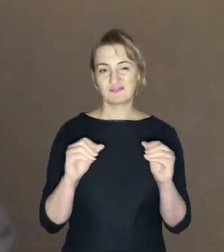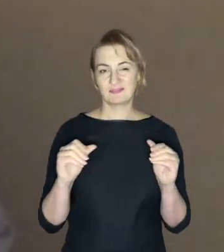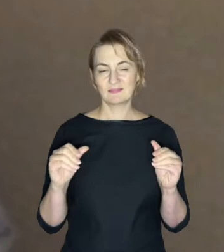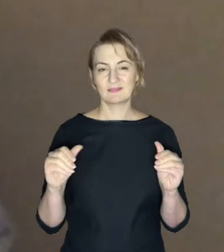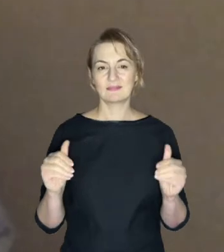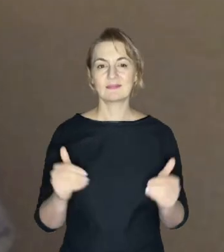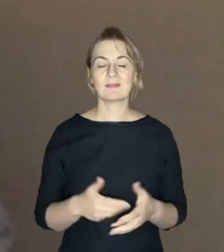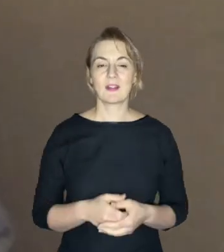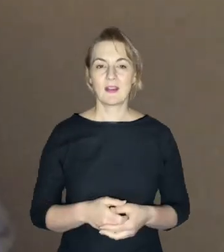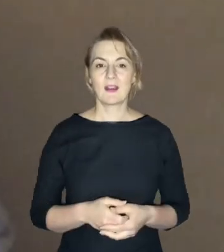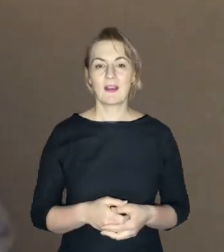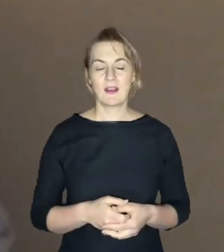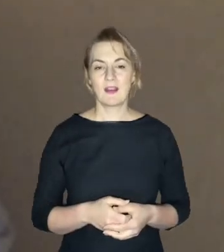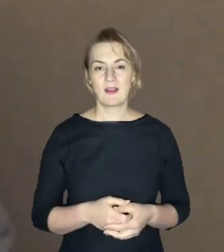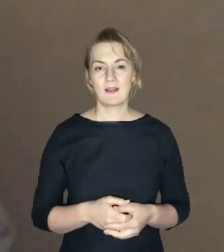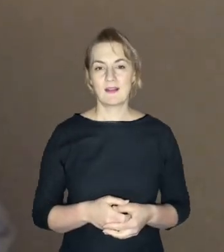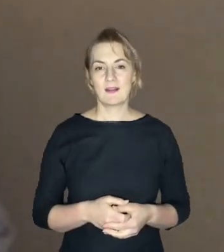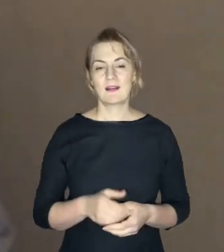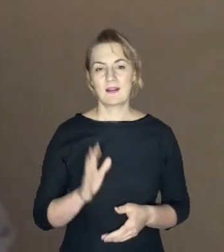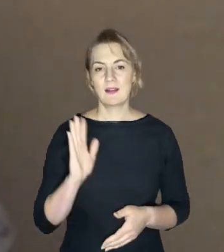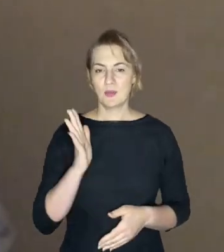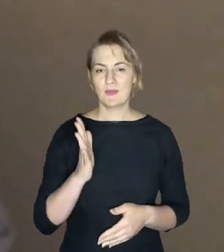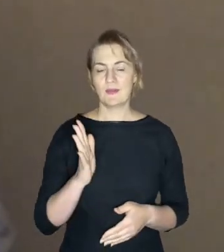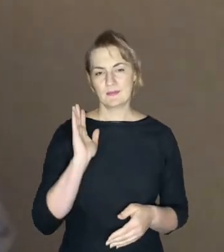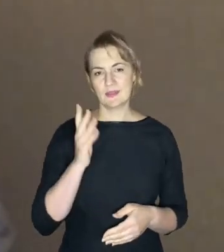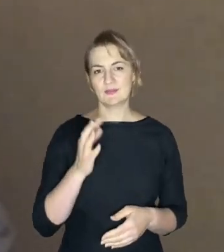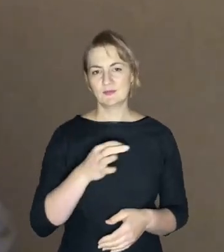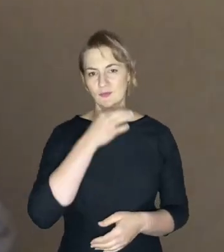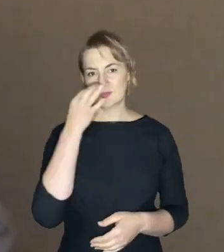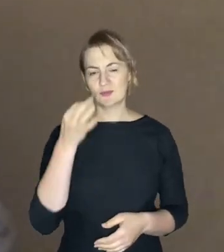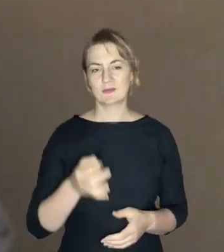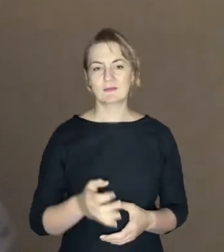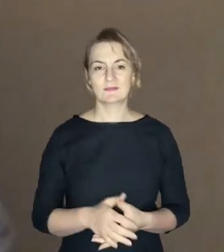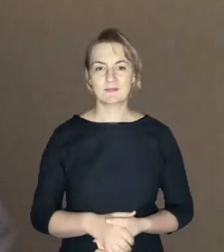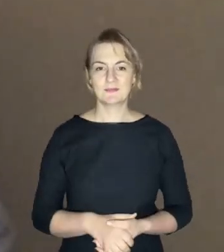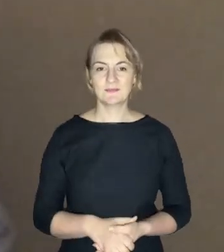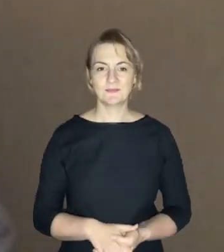z tego się na pewno narodzi jakiś,